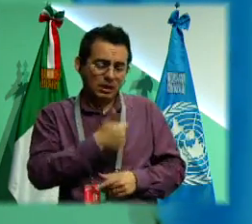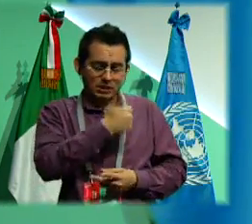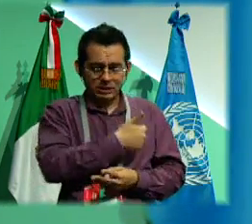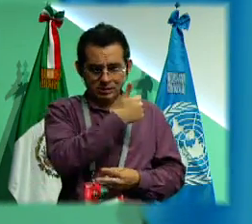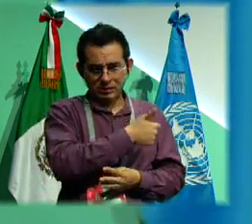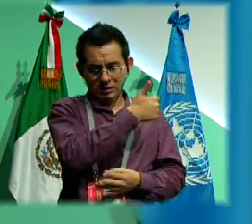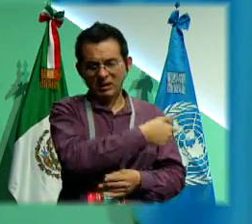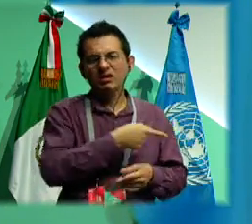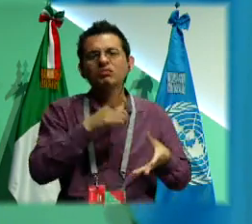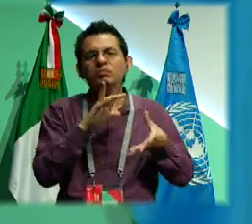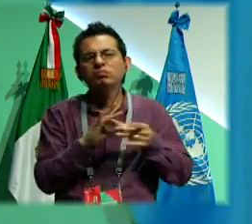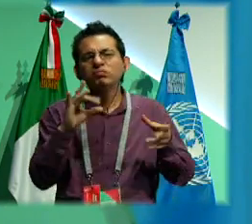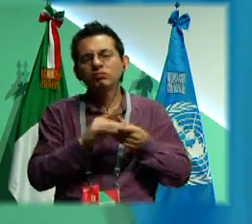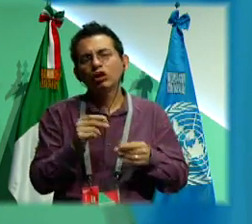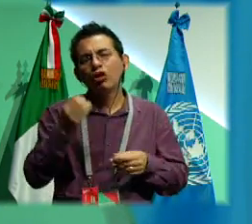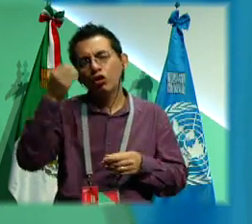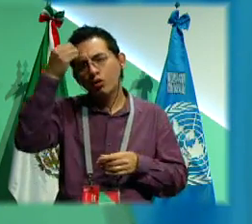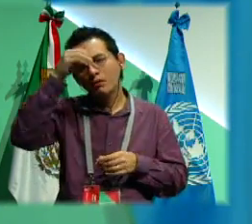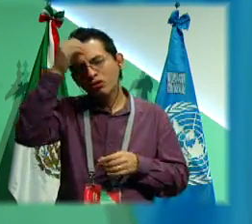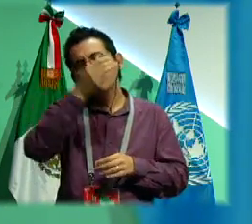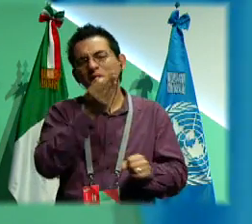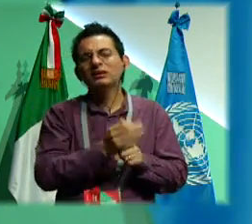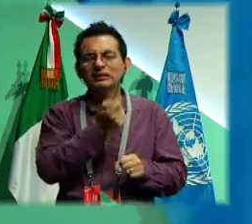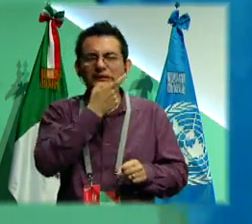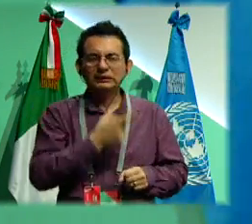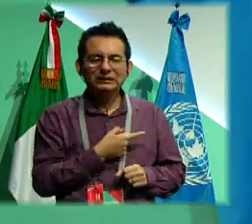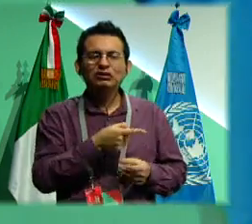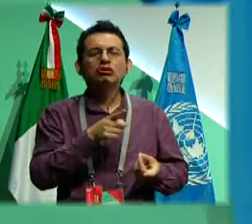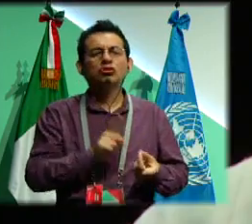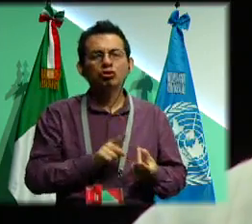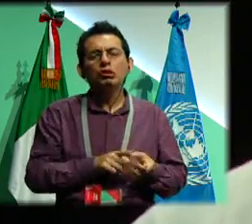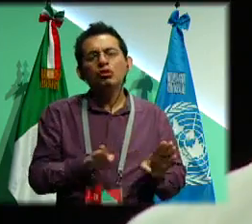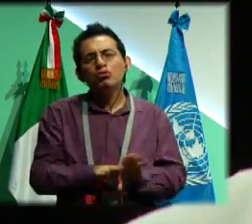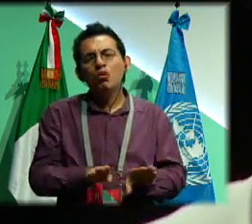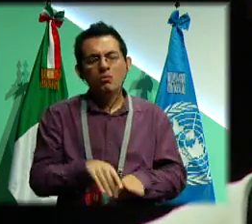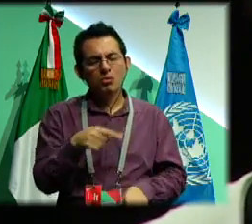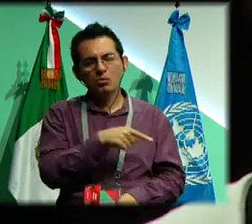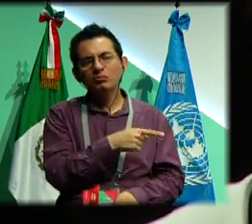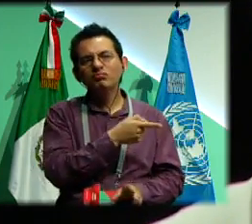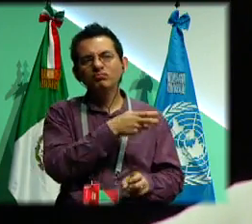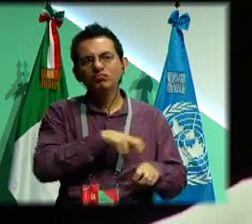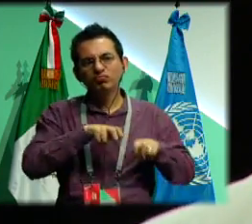introductions des membres du panel. Comment est-ce que